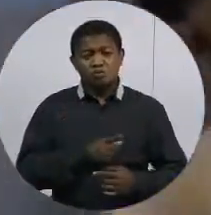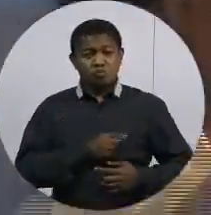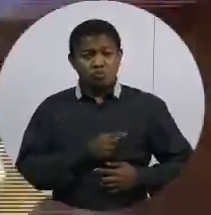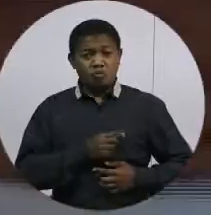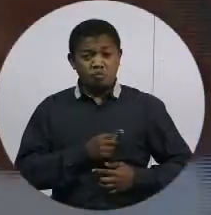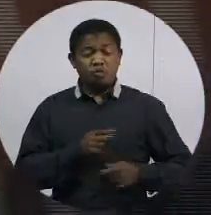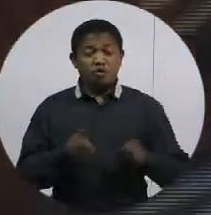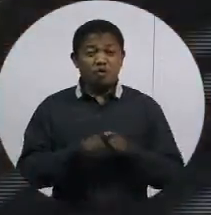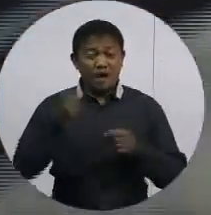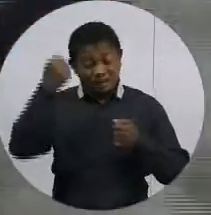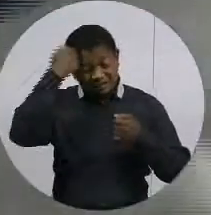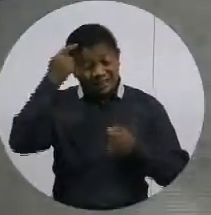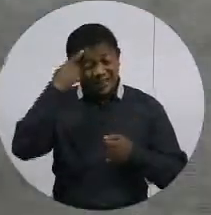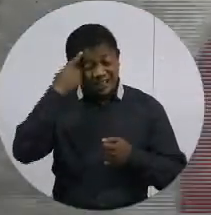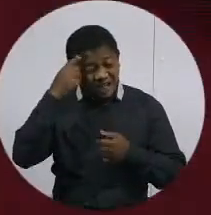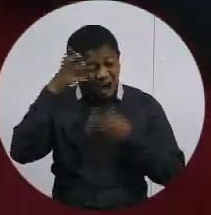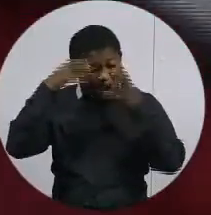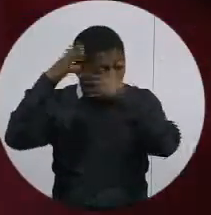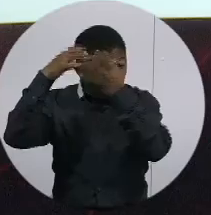miofana anampy hiatrika izany